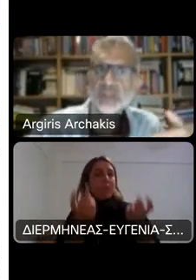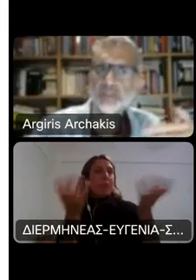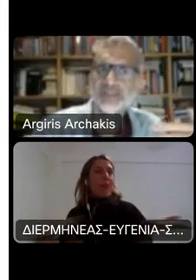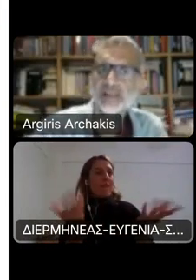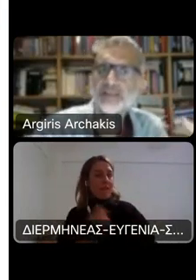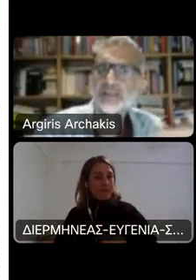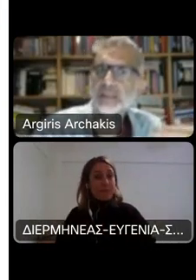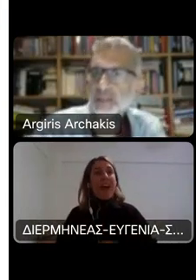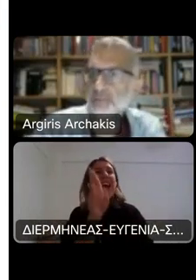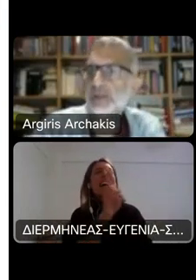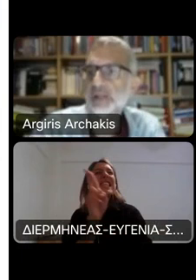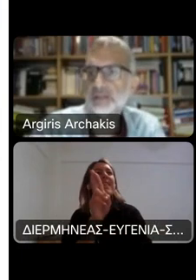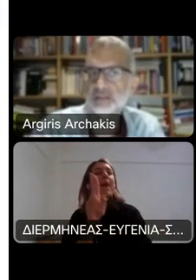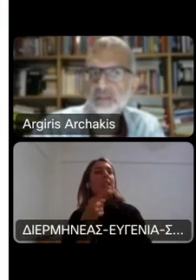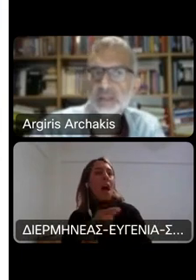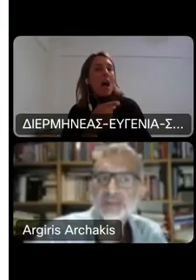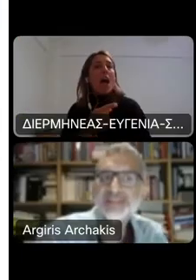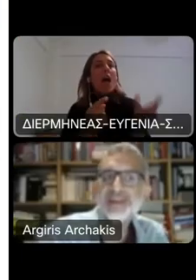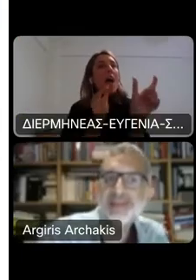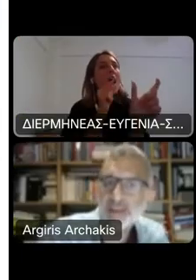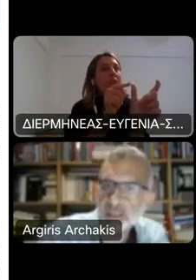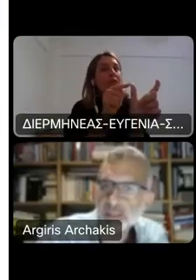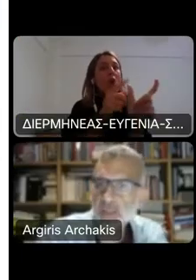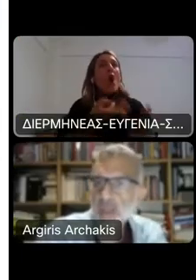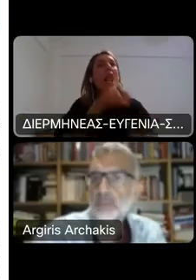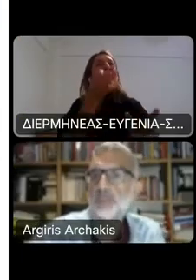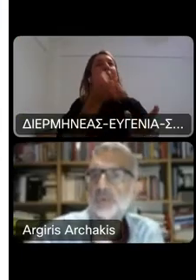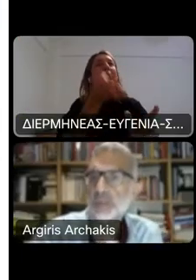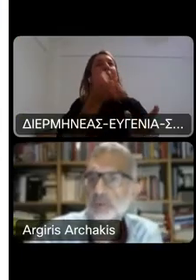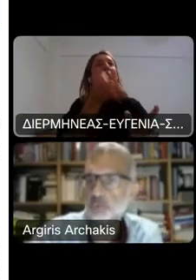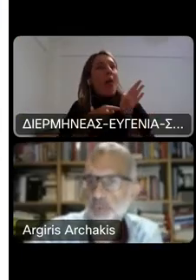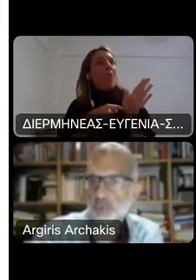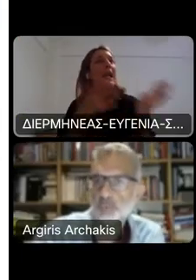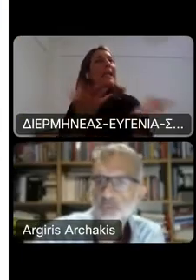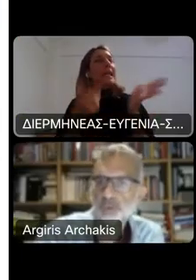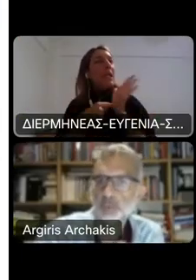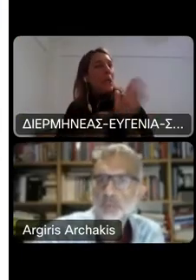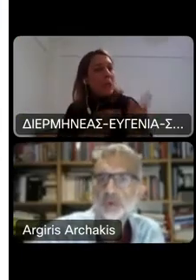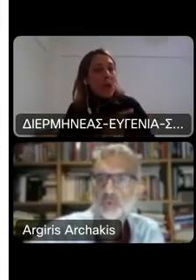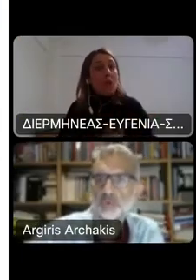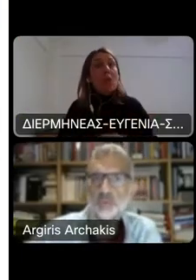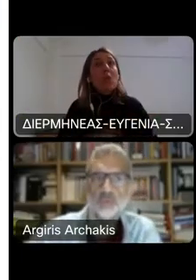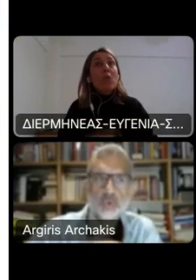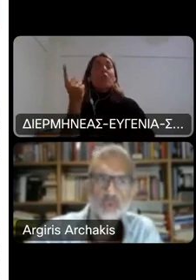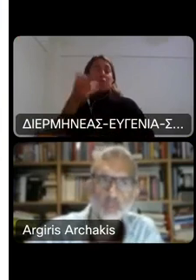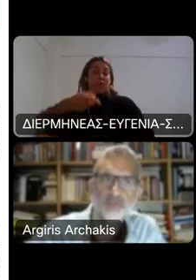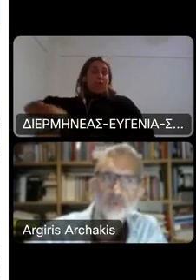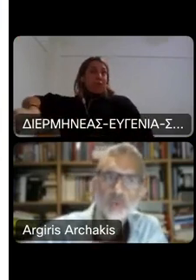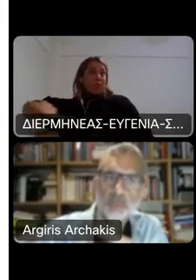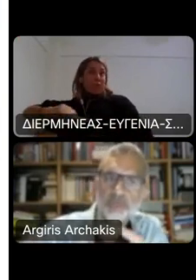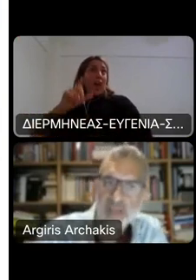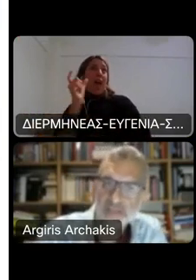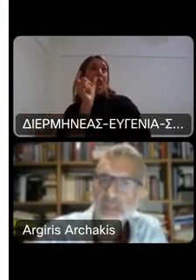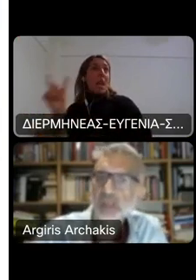στέκομαι σε ρήματα λεκτικής αναπαράστασης, σε ρήματα ενέργειας με υποκείμενο τους πλειονοτικούς που χρησιμοποιώ παραδοσιακούς όρους, τα οποία